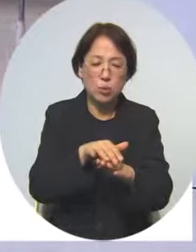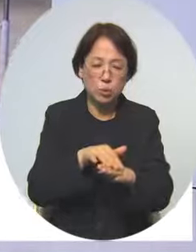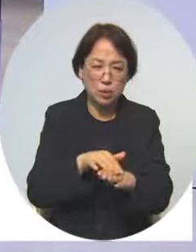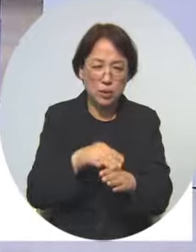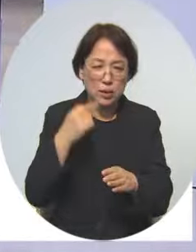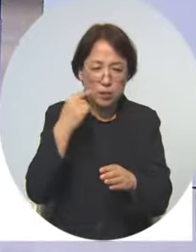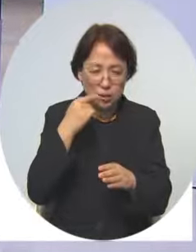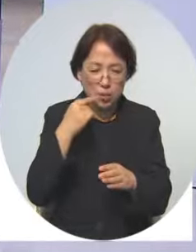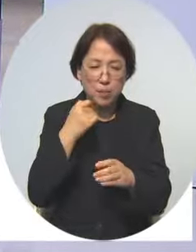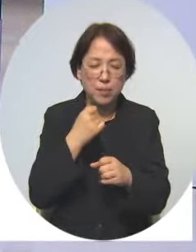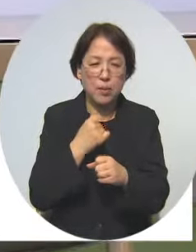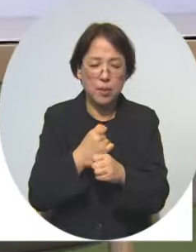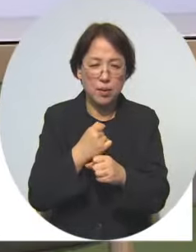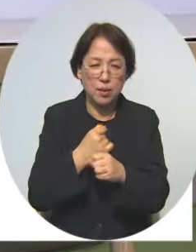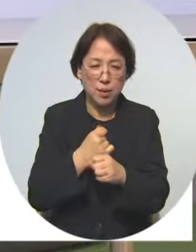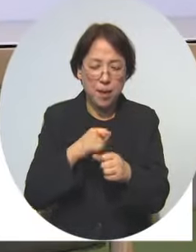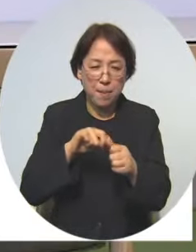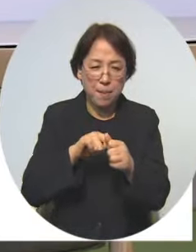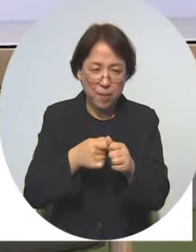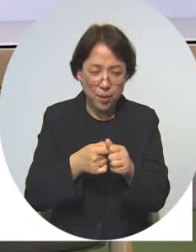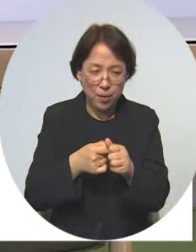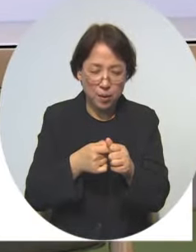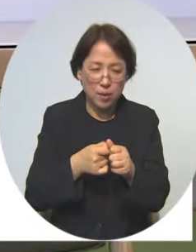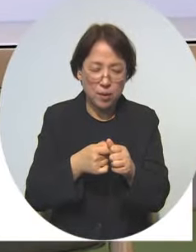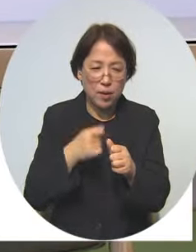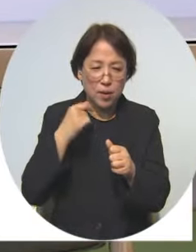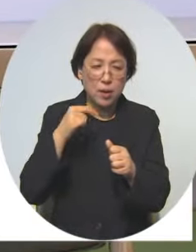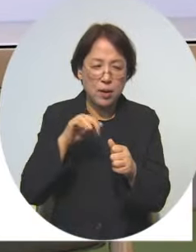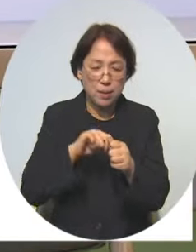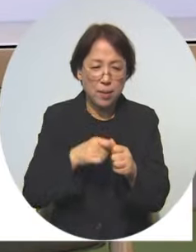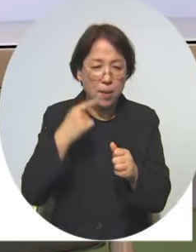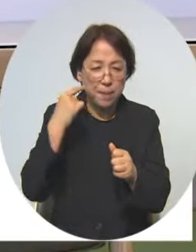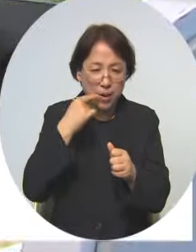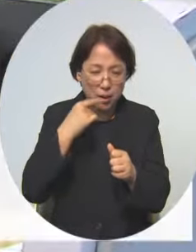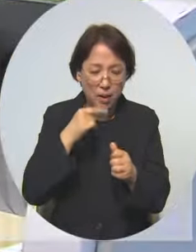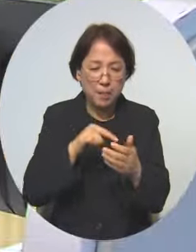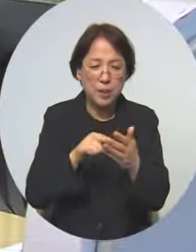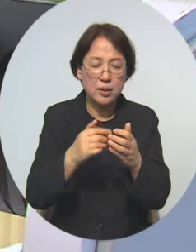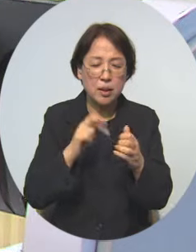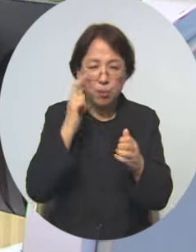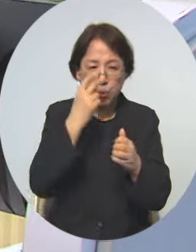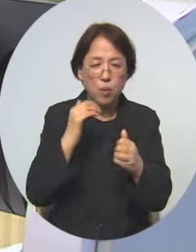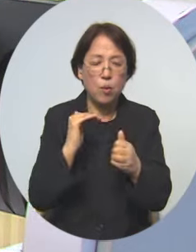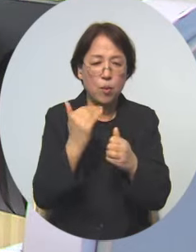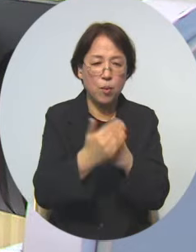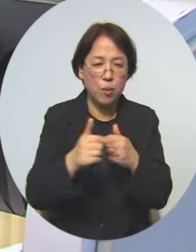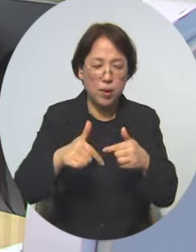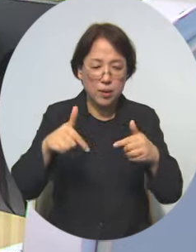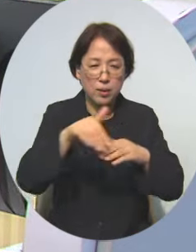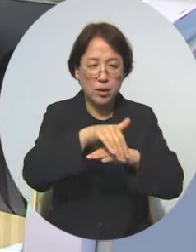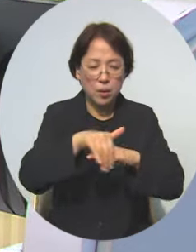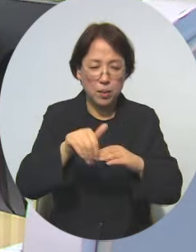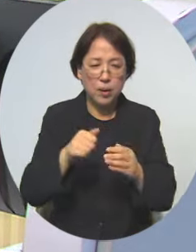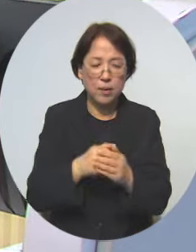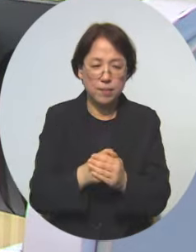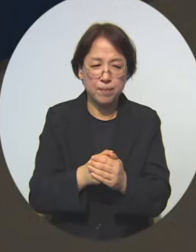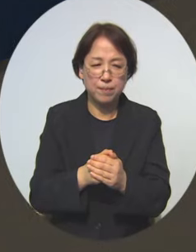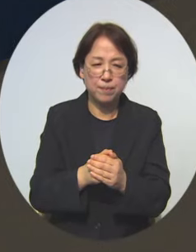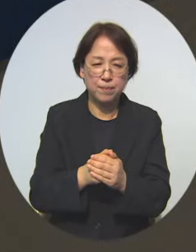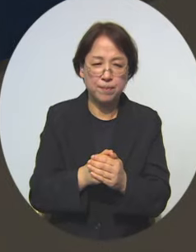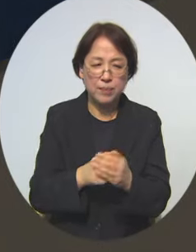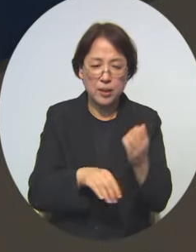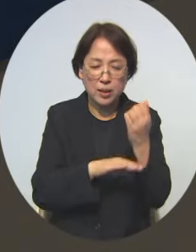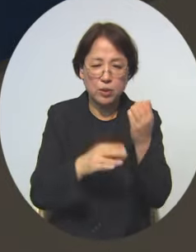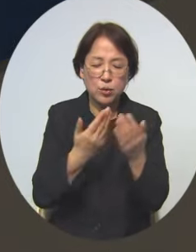처벌법, 폭력 행위 처벌법을 적용, 처벌을 강화하고 피해자 보호도 확대합니다. 불법 사금융 사건 처리 기준을